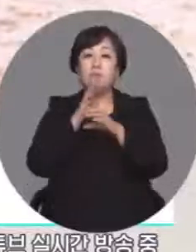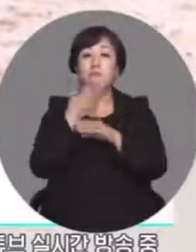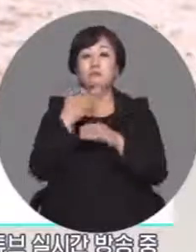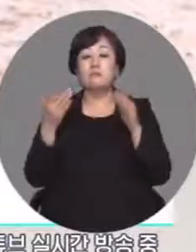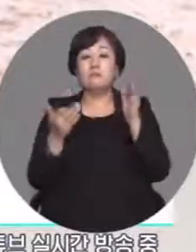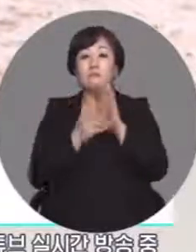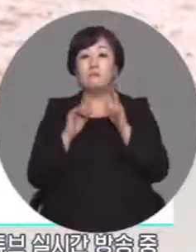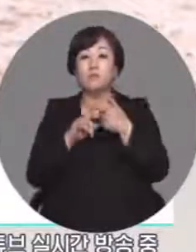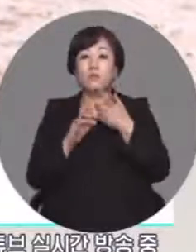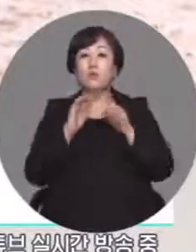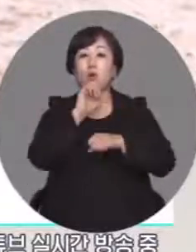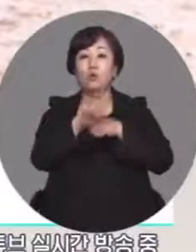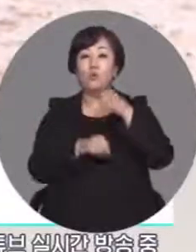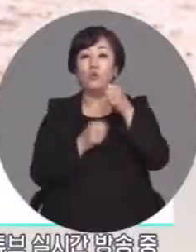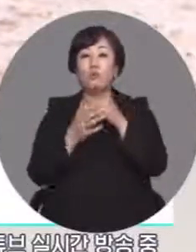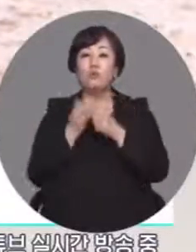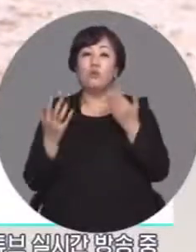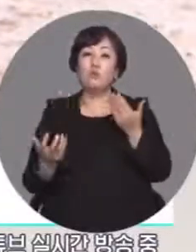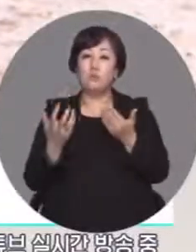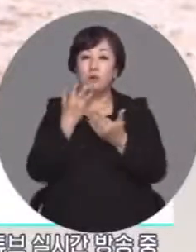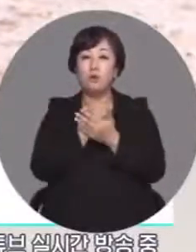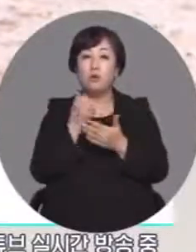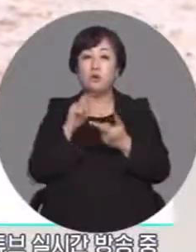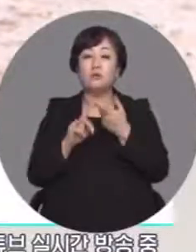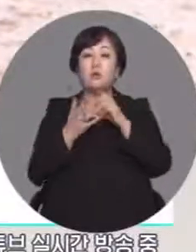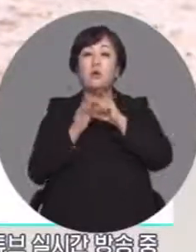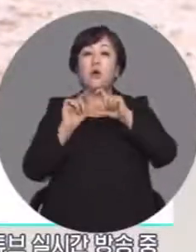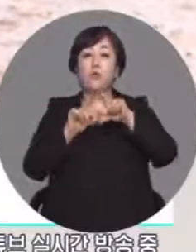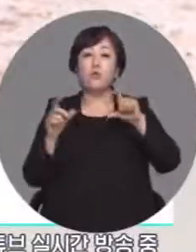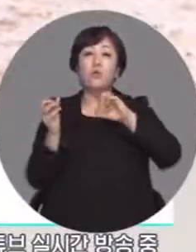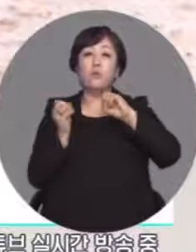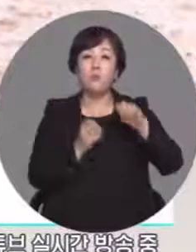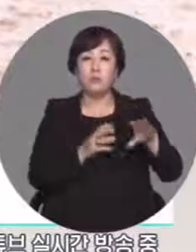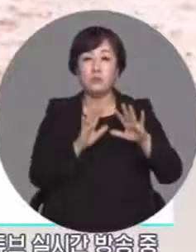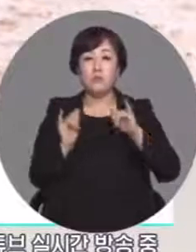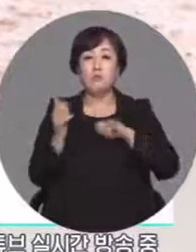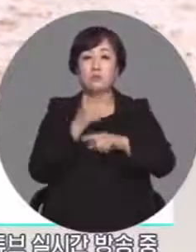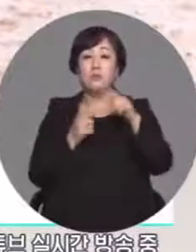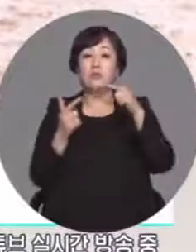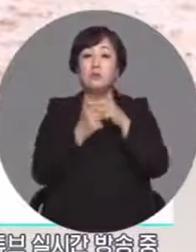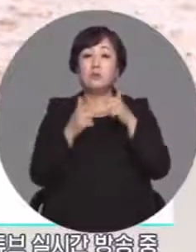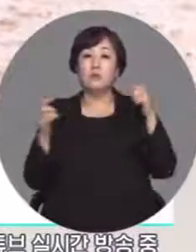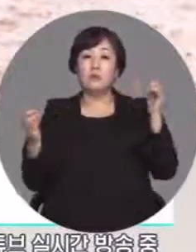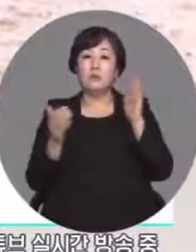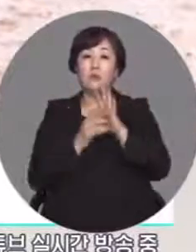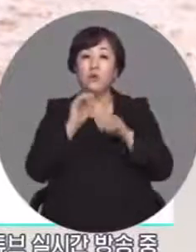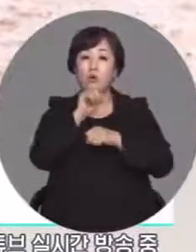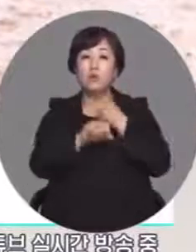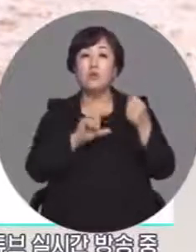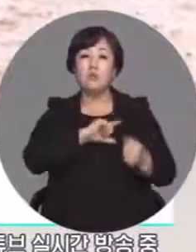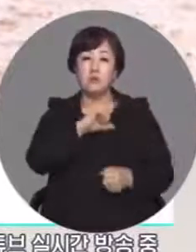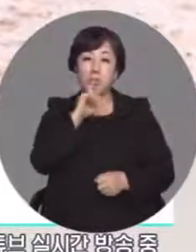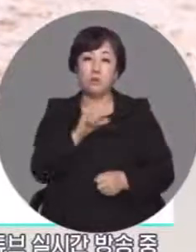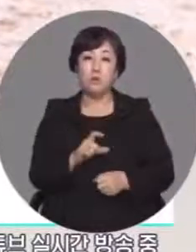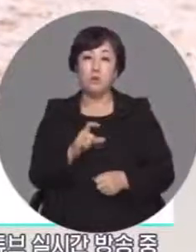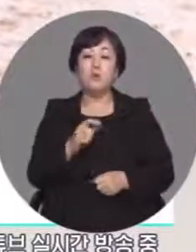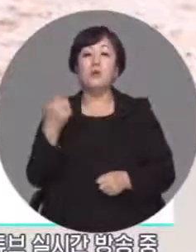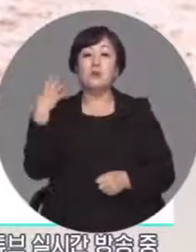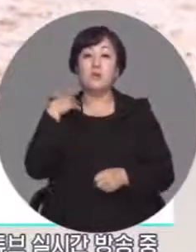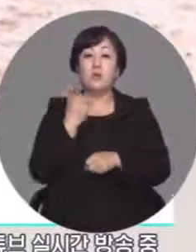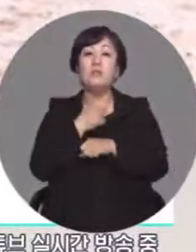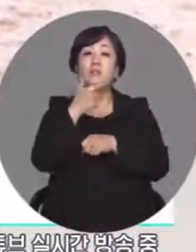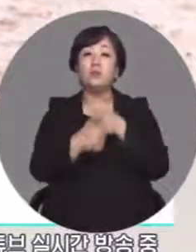코로나19 여파에 동물 입양만큼 유기도 늘어나고 있습니다. 유기를 막기 위해 동물 등록을 의무화한 지